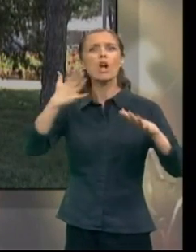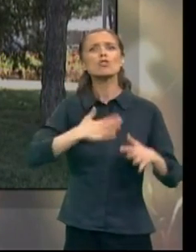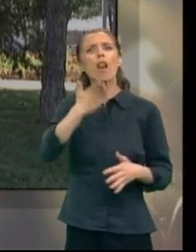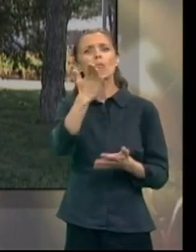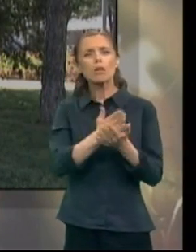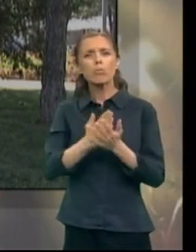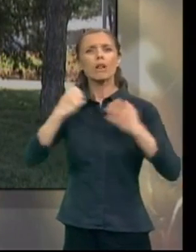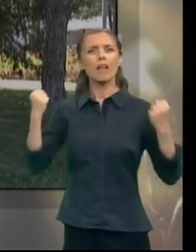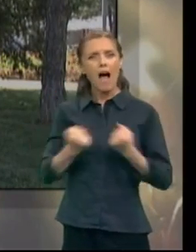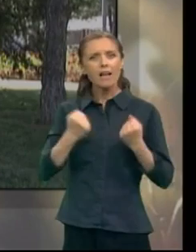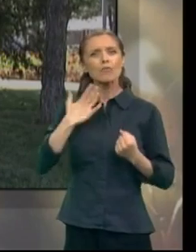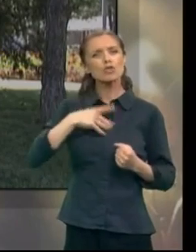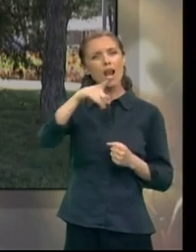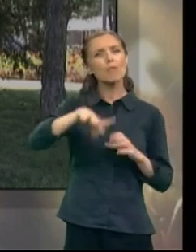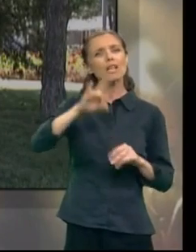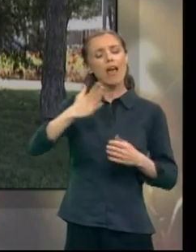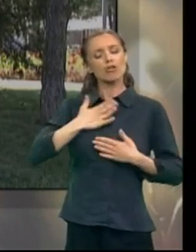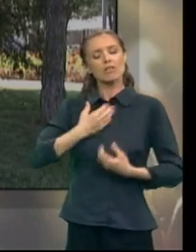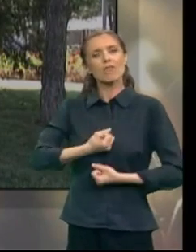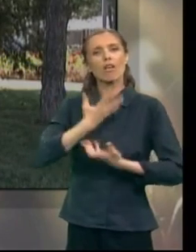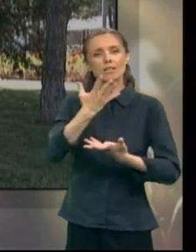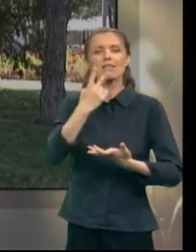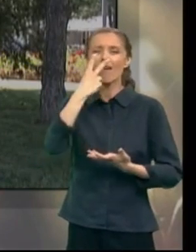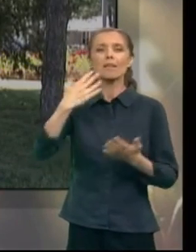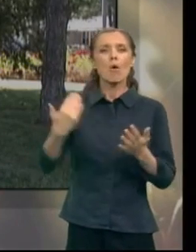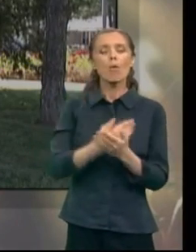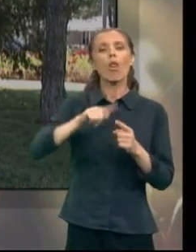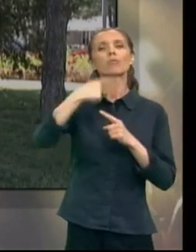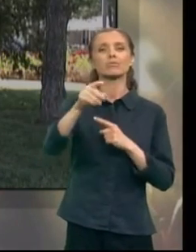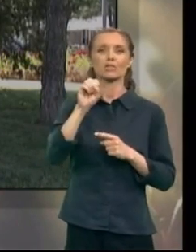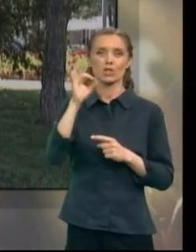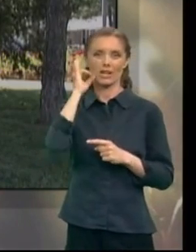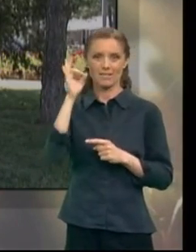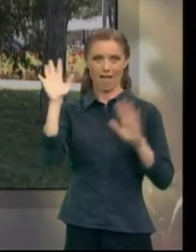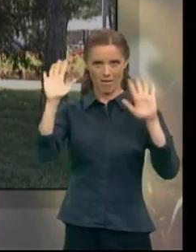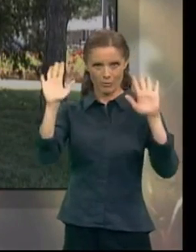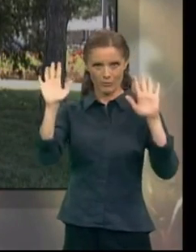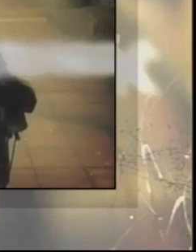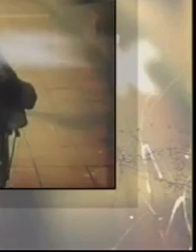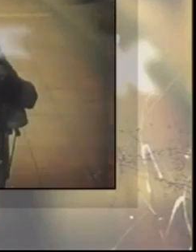aktivni. Želimo da pronađete svoj izraz. Vidimo se ponovo za 14 dana. Doviđenja.